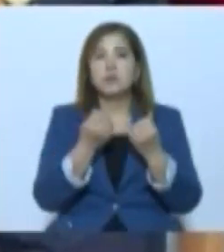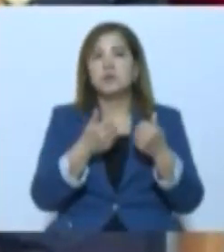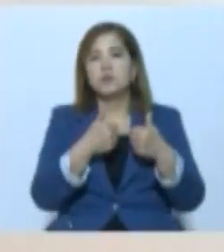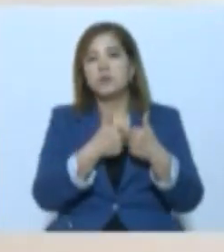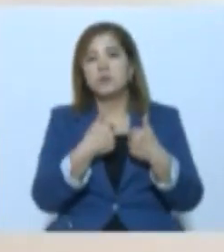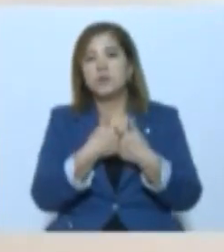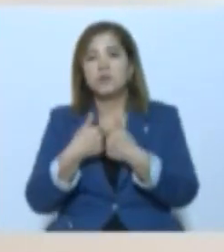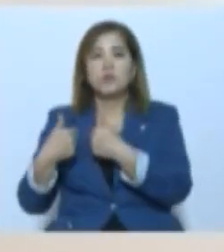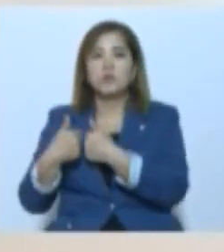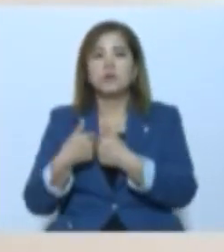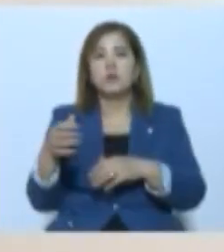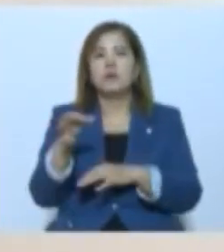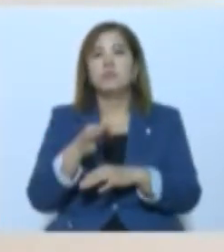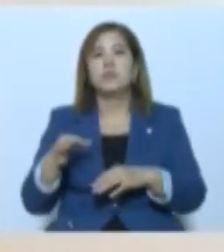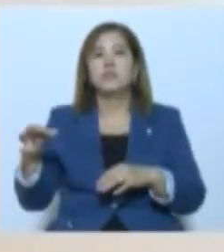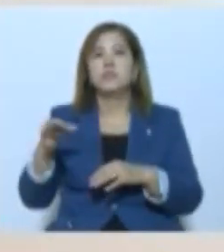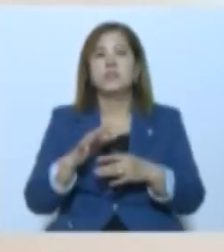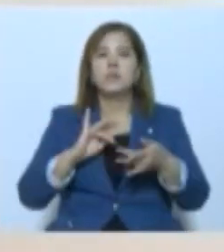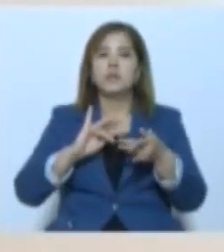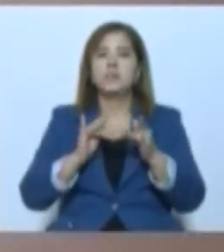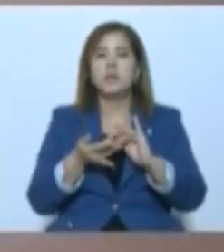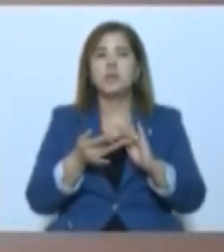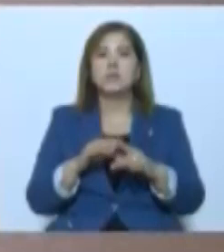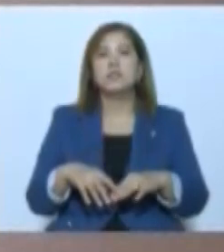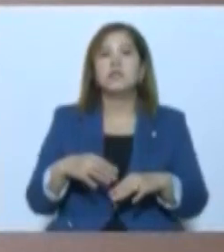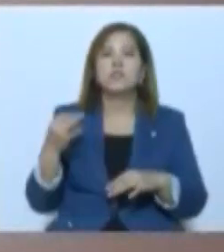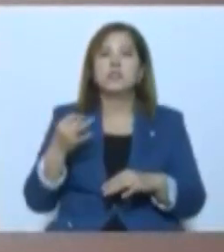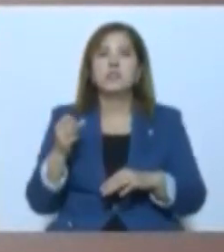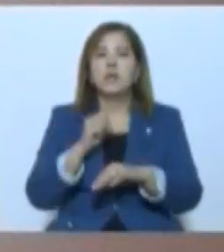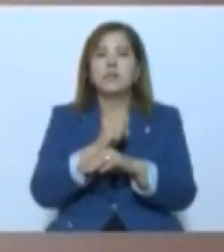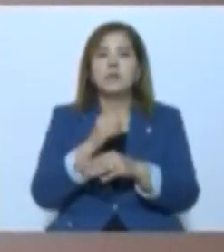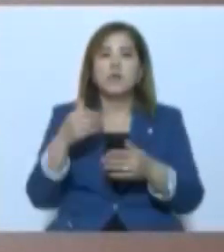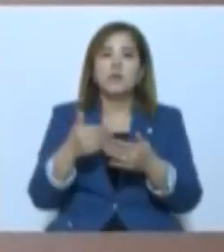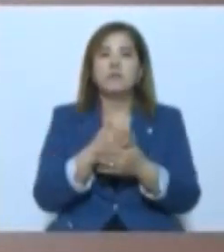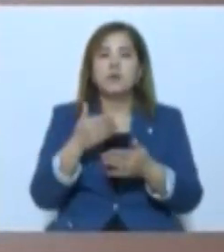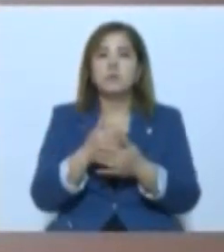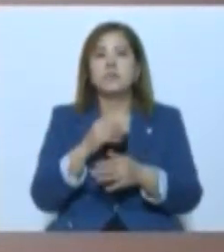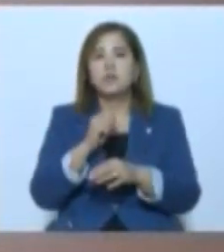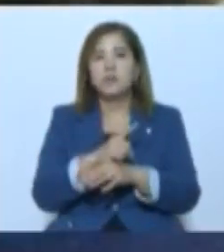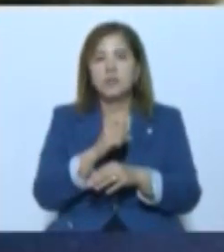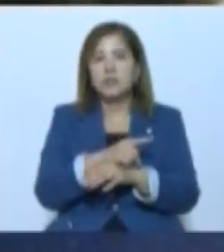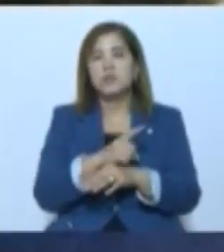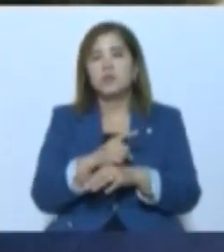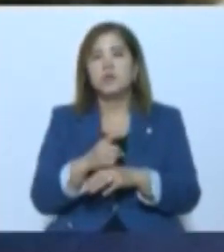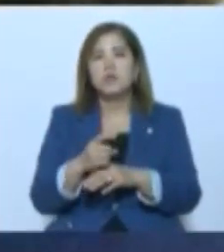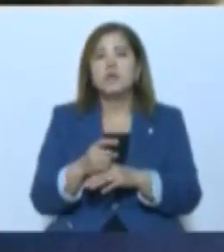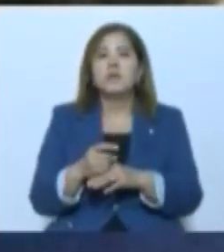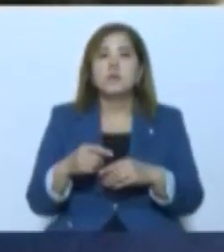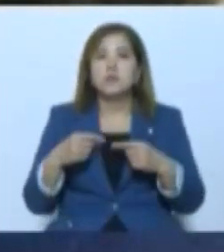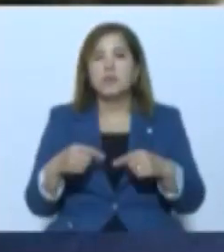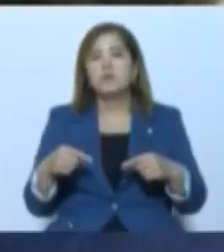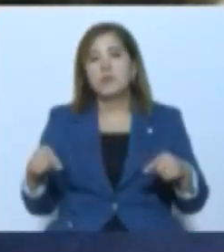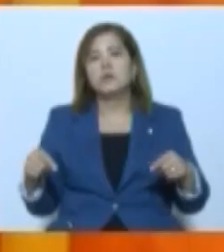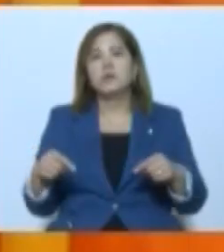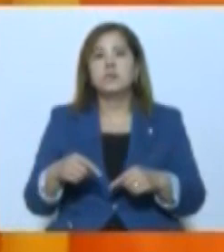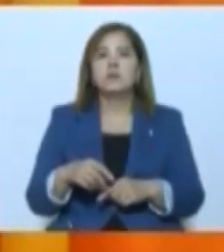стоит отметить что на просторах интернета есть информация лишь о трёх мастерах реи ках занимающихся искусством реб